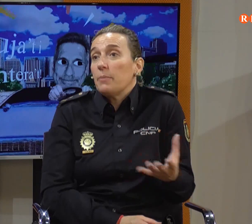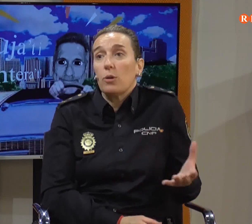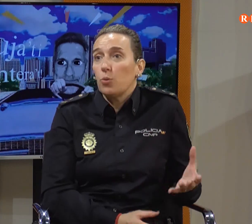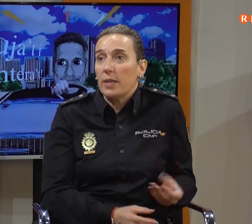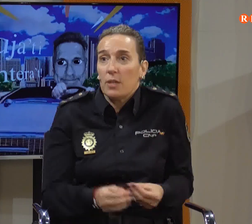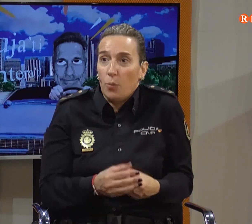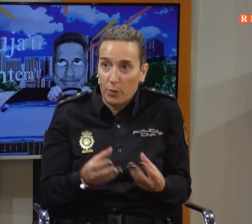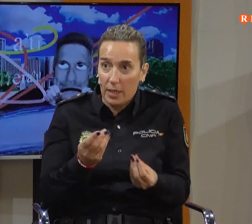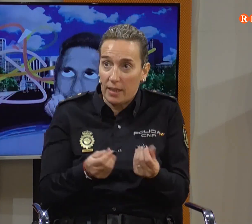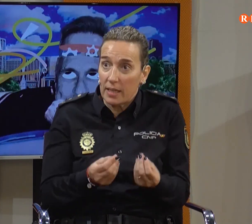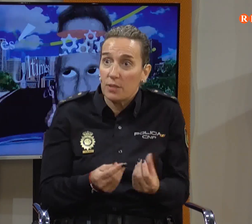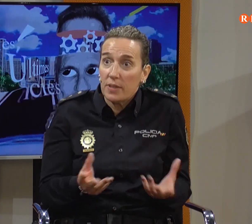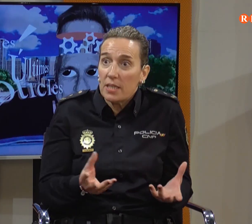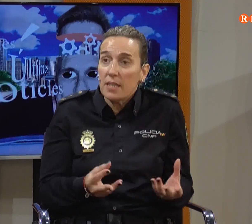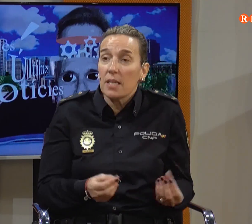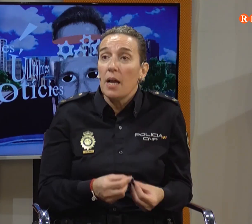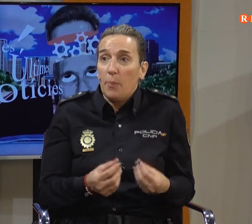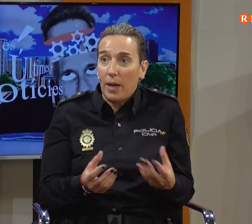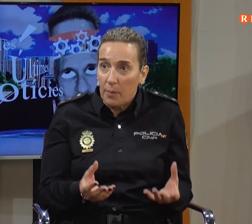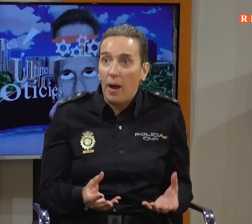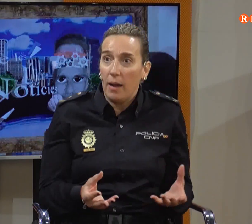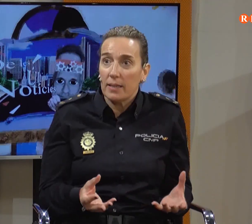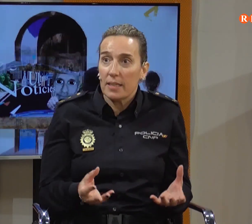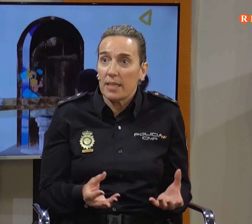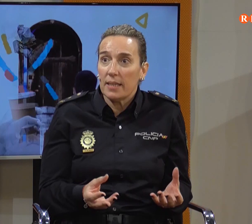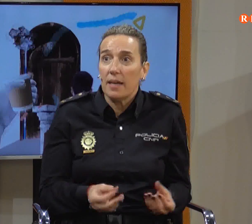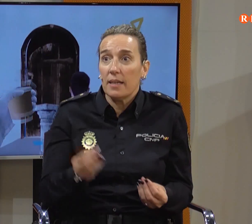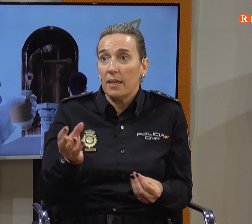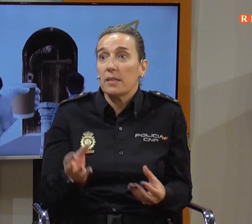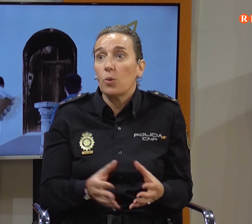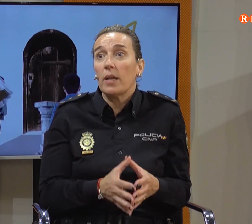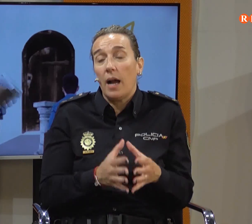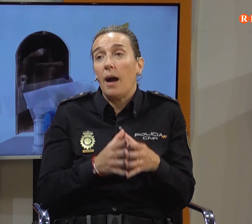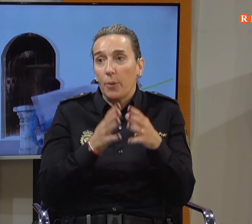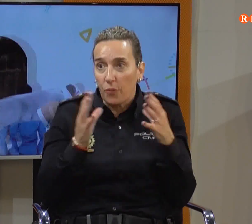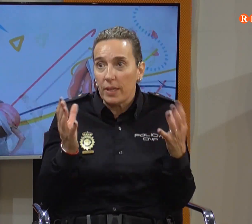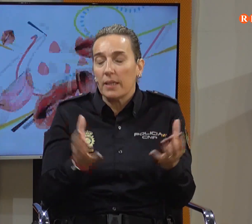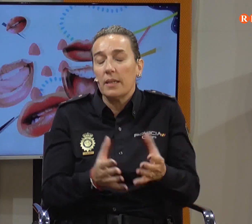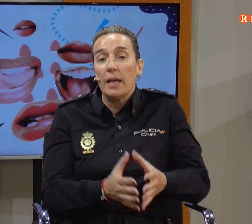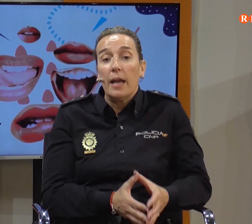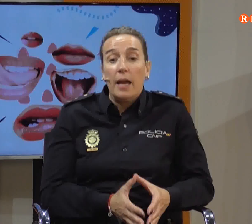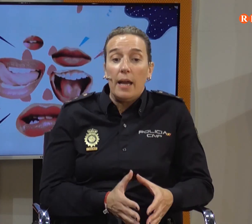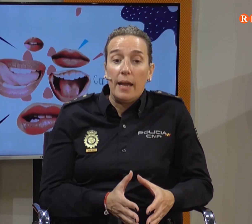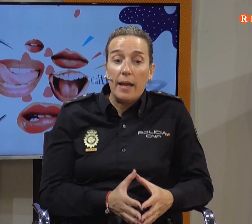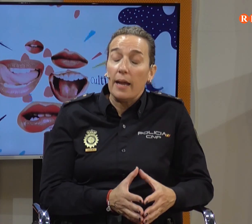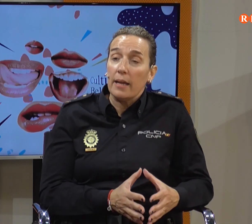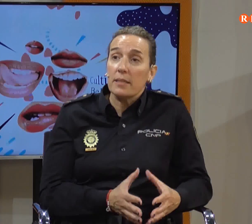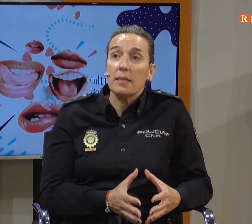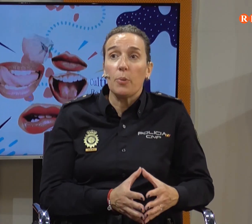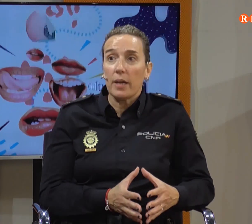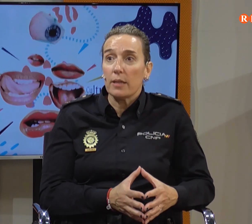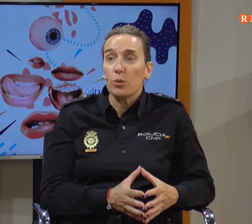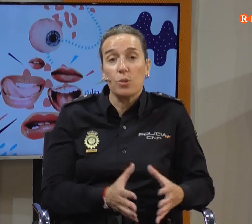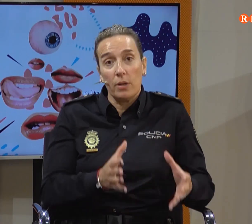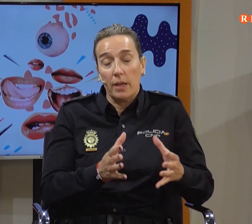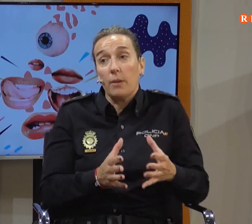com estem acostumbrats a no portar diners físics, paguem a la targeta, sí. I és quan aprofiten. En aquest